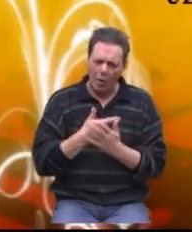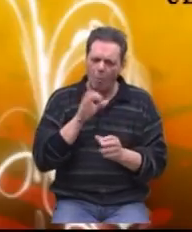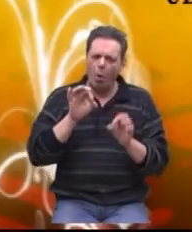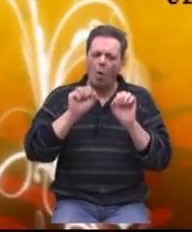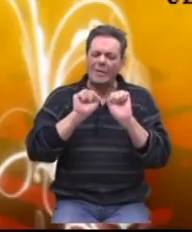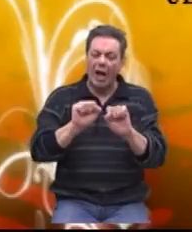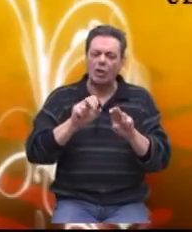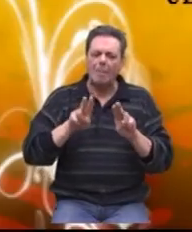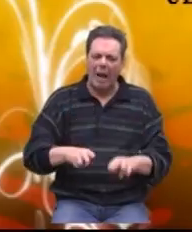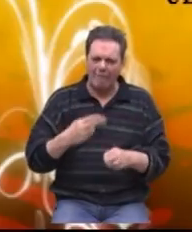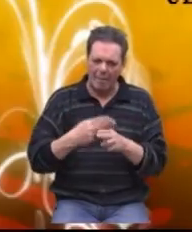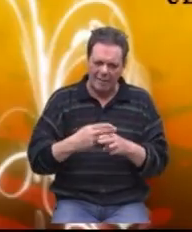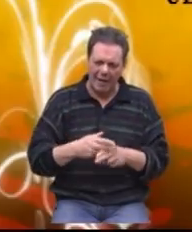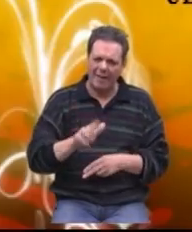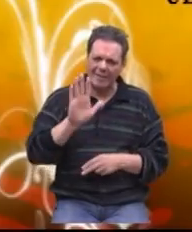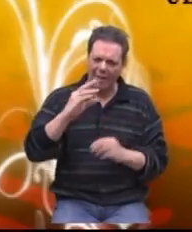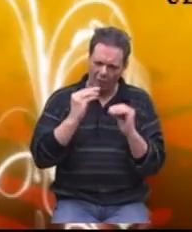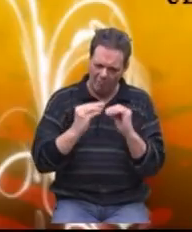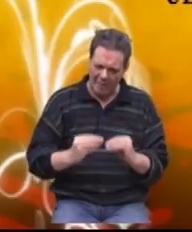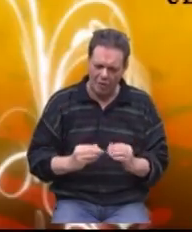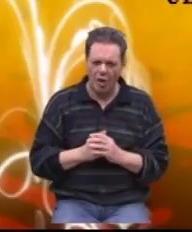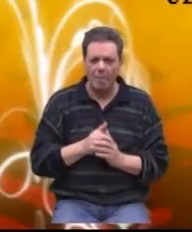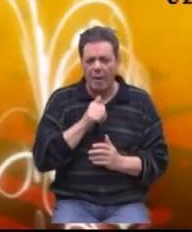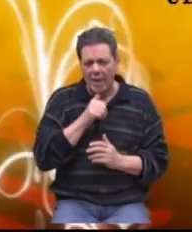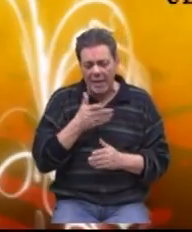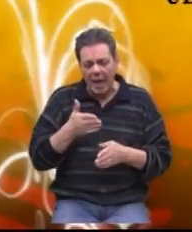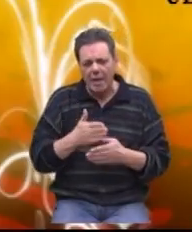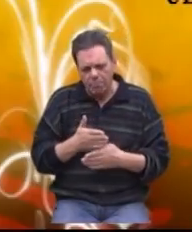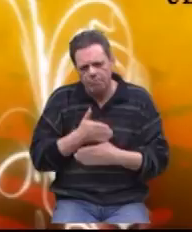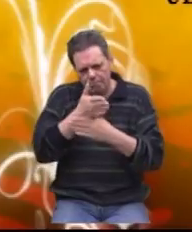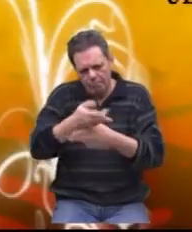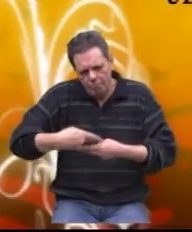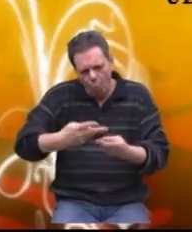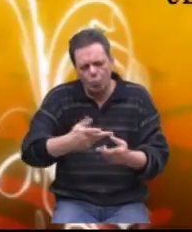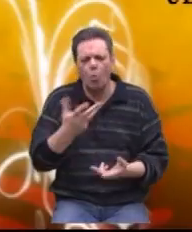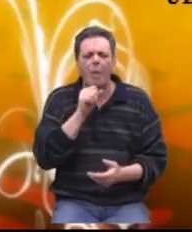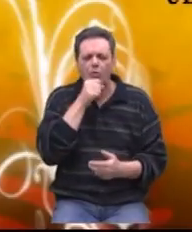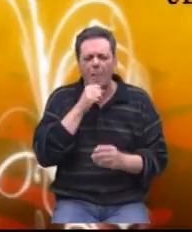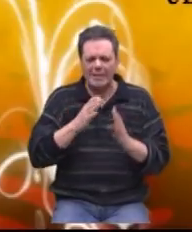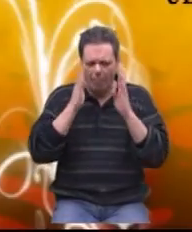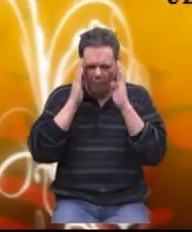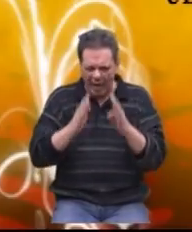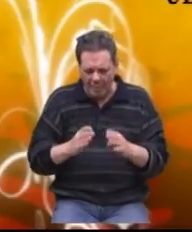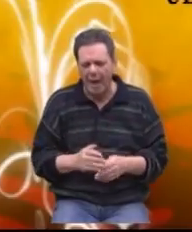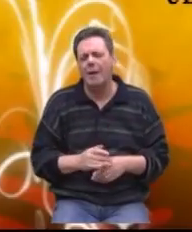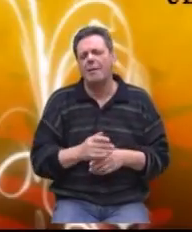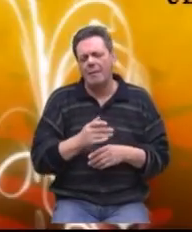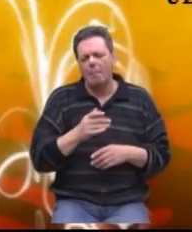prava pacijenata, sa njegovim sadržajem i da ih upućuju na županijska povjerenstva za zaštitu prava